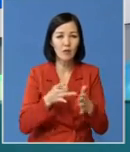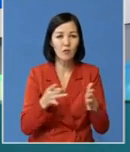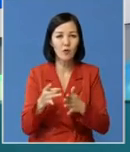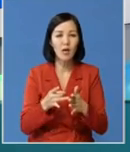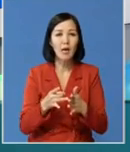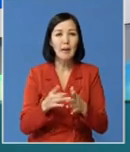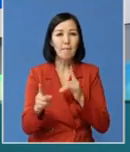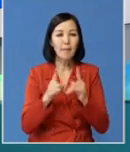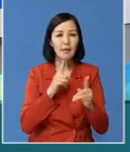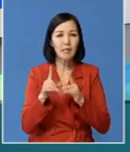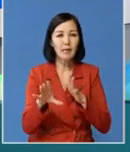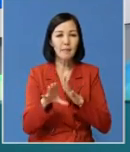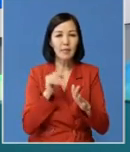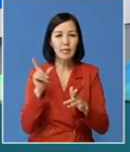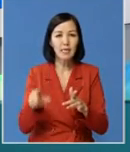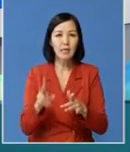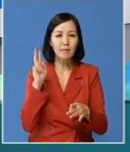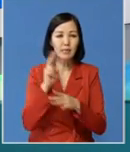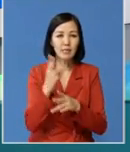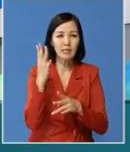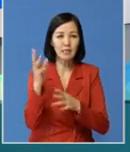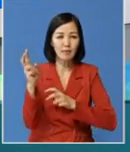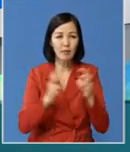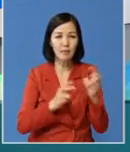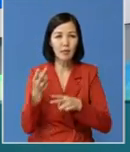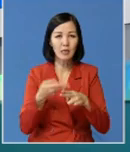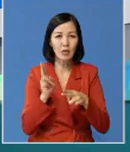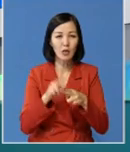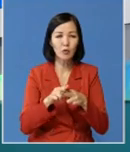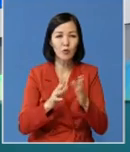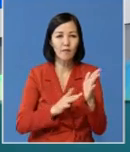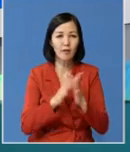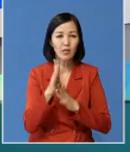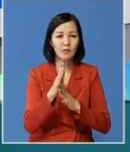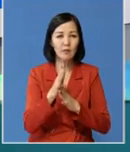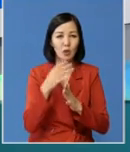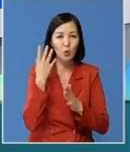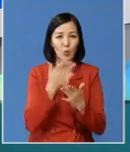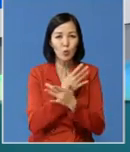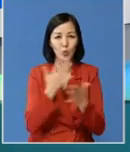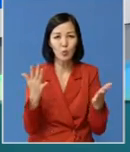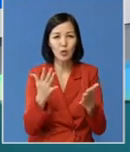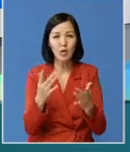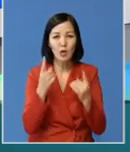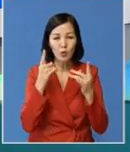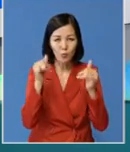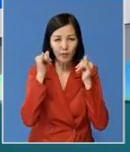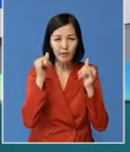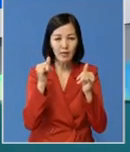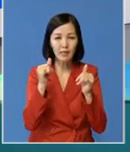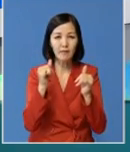В частности, парламентарий посетил три предприятия, которые занимаются выращиванием культур и разведением крупнорогатого